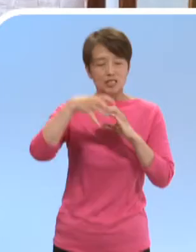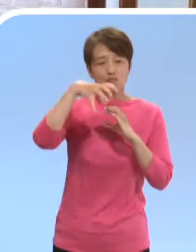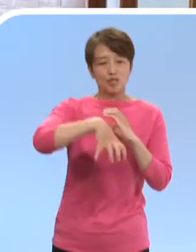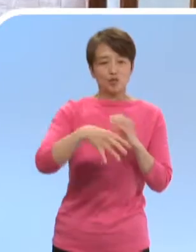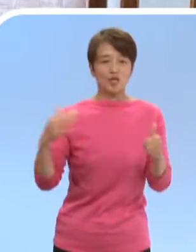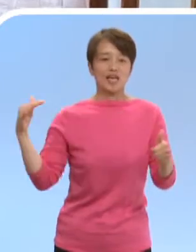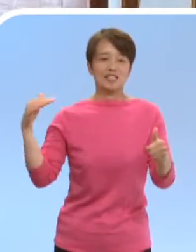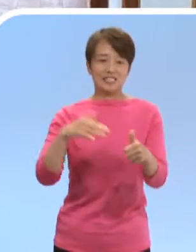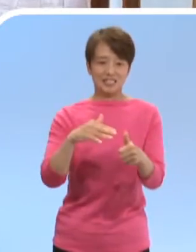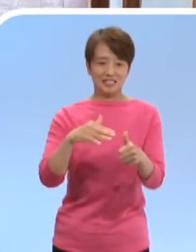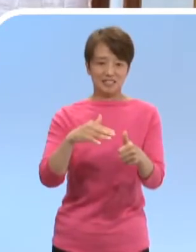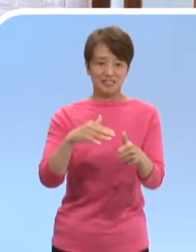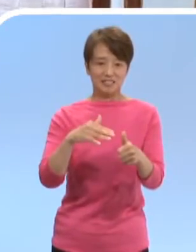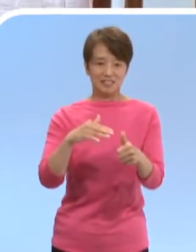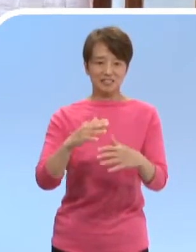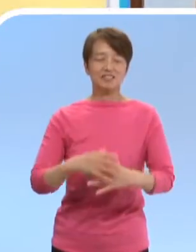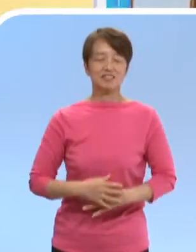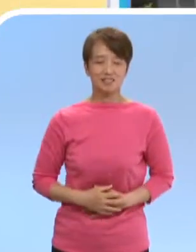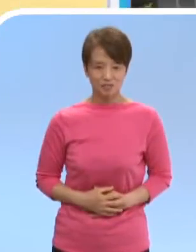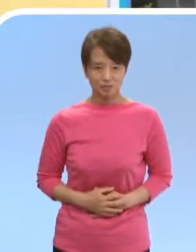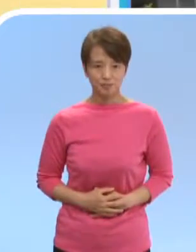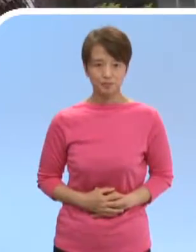だそうですよ。